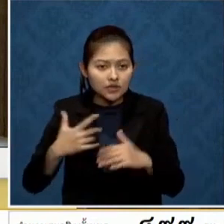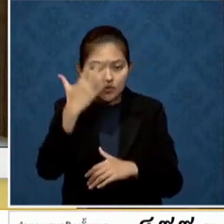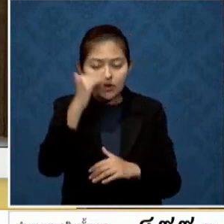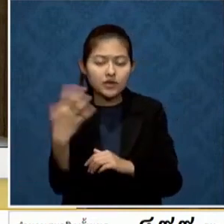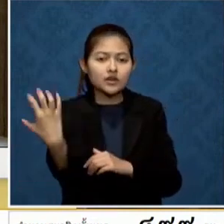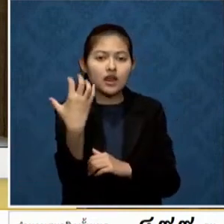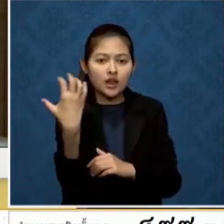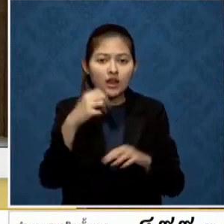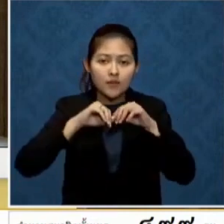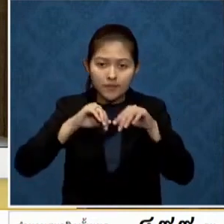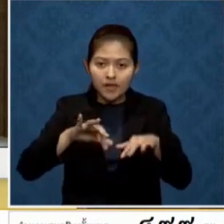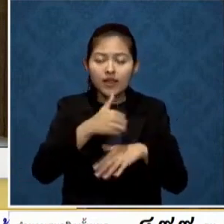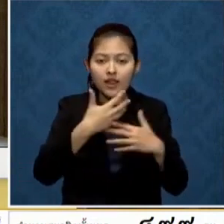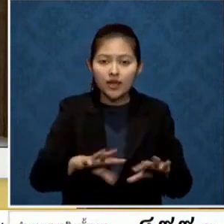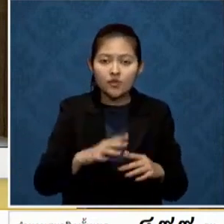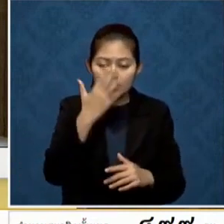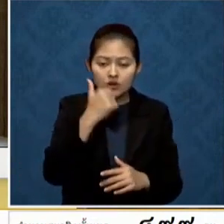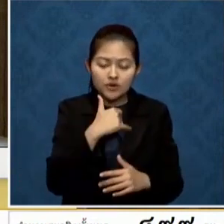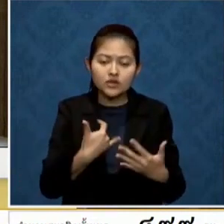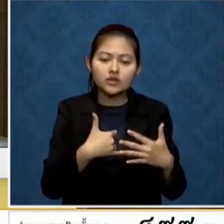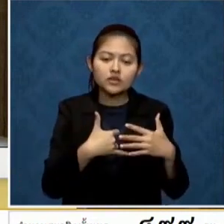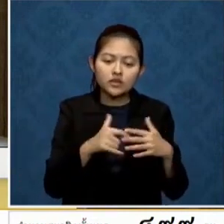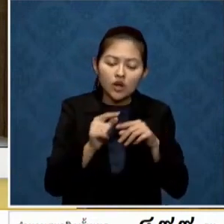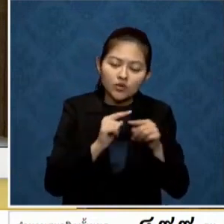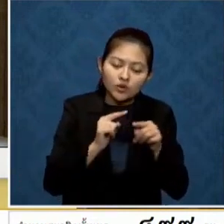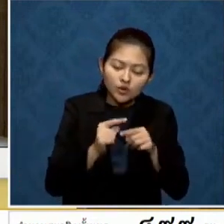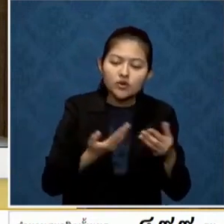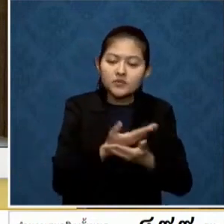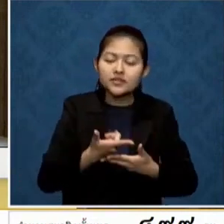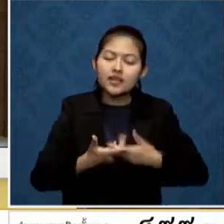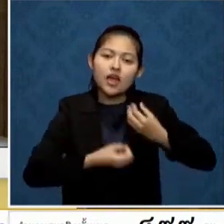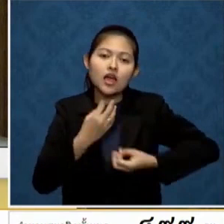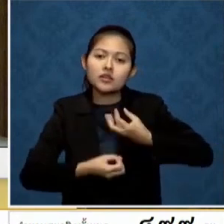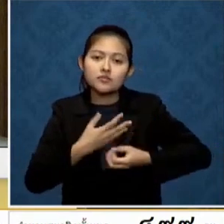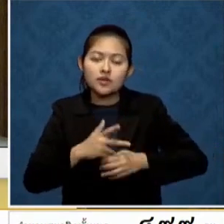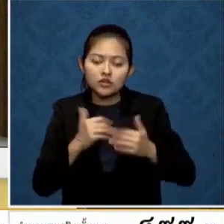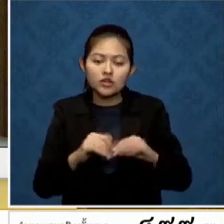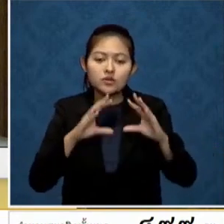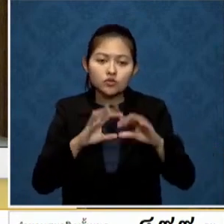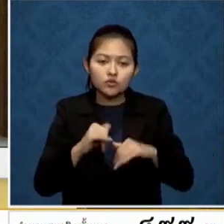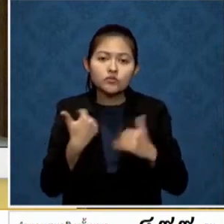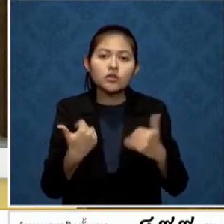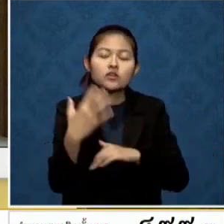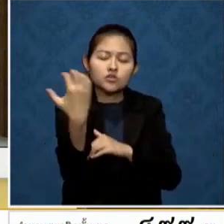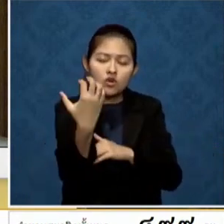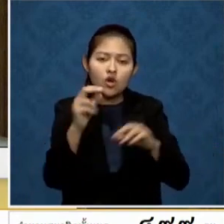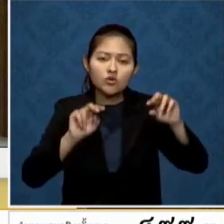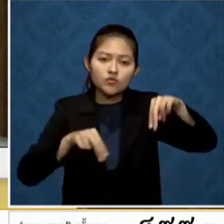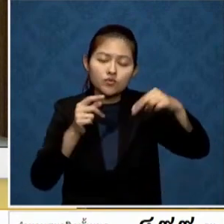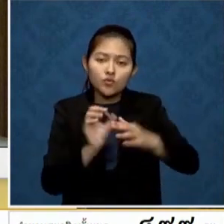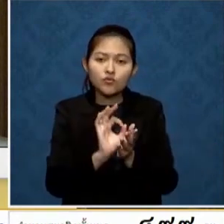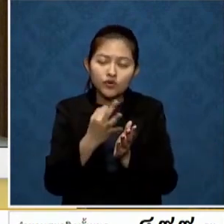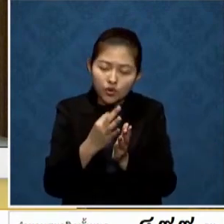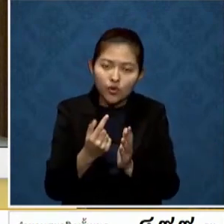ว่าแน่นอนพอผู้ชี้แจงมาที่ห้องประชุมก็ต้องมีการชี้แจงอย่างเป็นทางการอยู่แล้วว่าที่ประชุมณเวลานี้มีการถ่ายทอดสดอยู่หรือไม่และถ้า